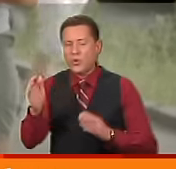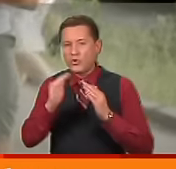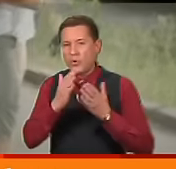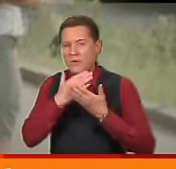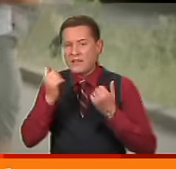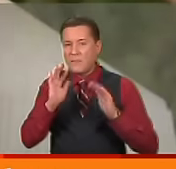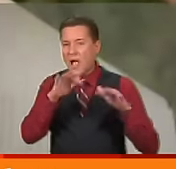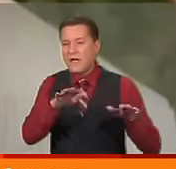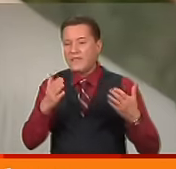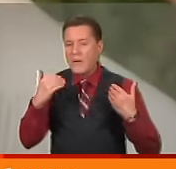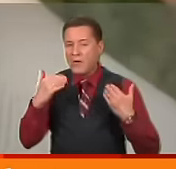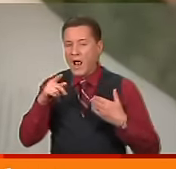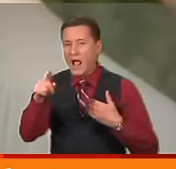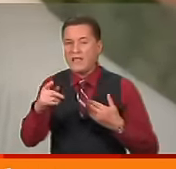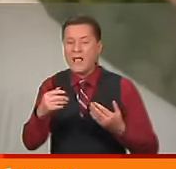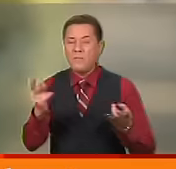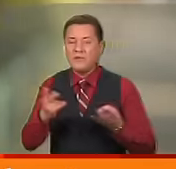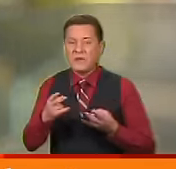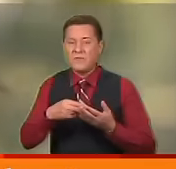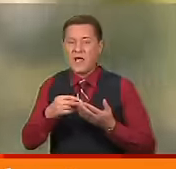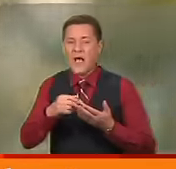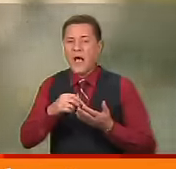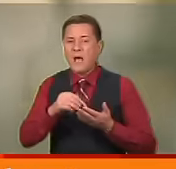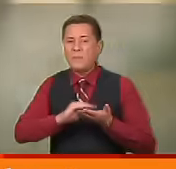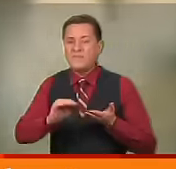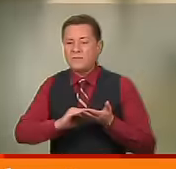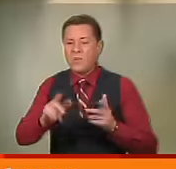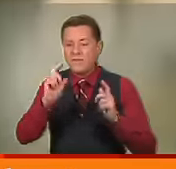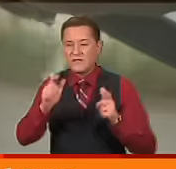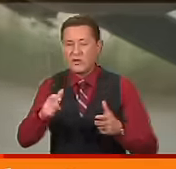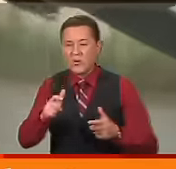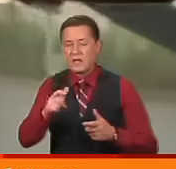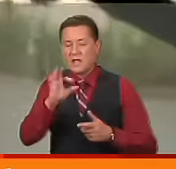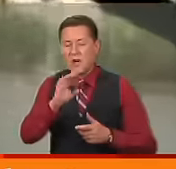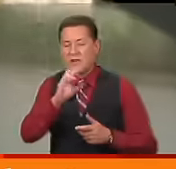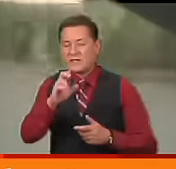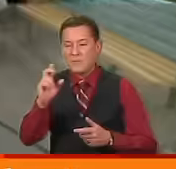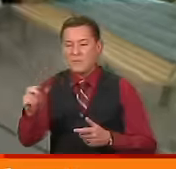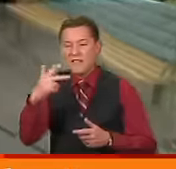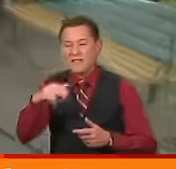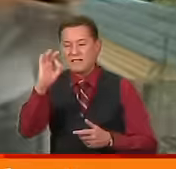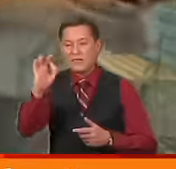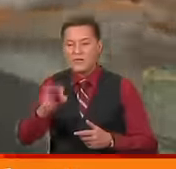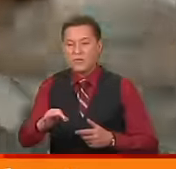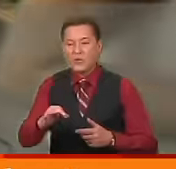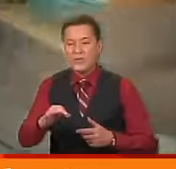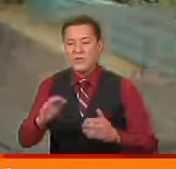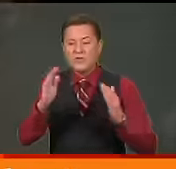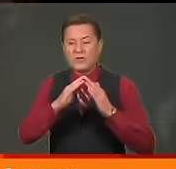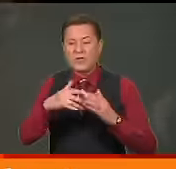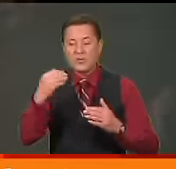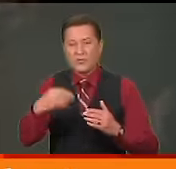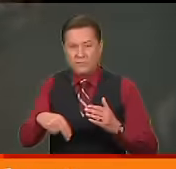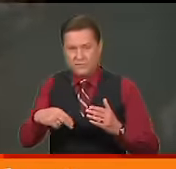Олені потрібна письмова згода на ОСББ більшості власників квартир. 30% будинку вже підписались. На